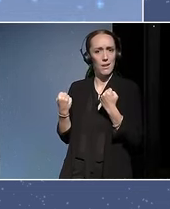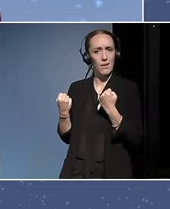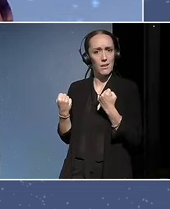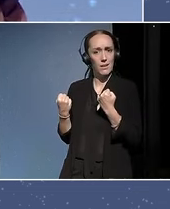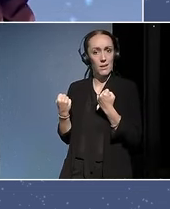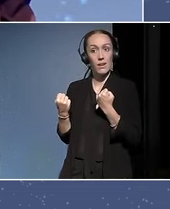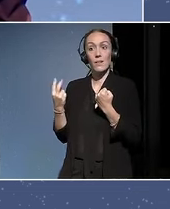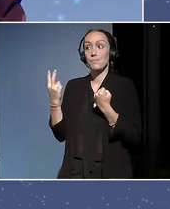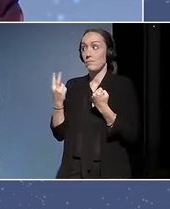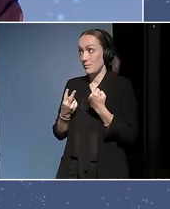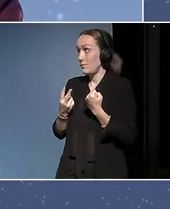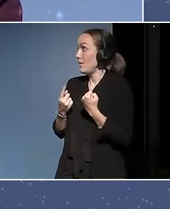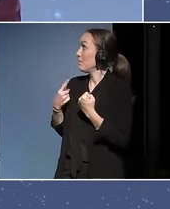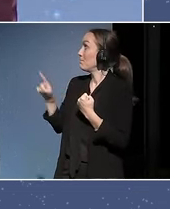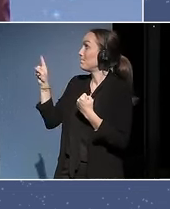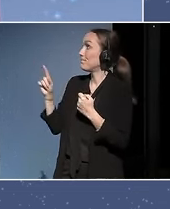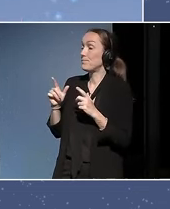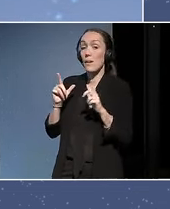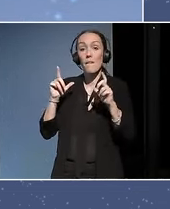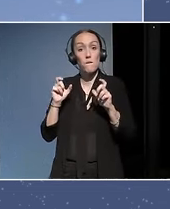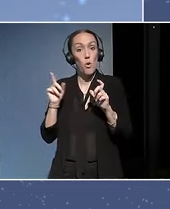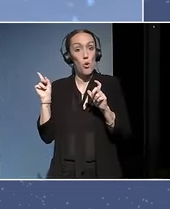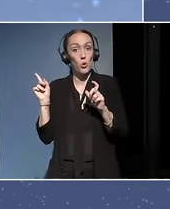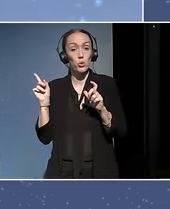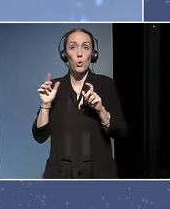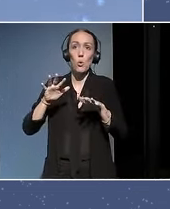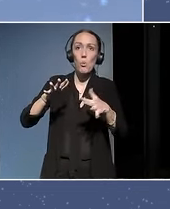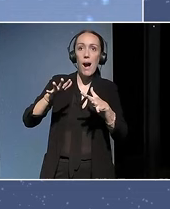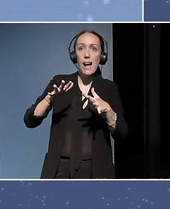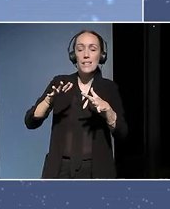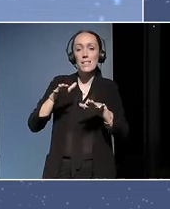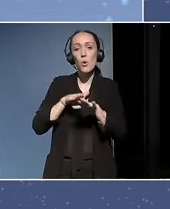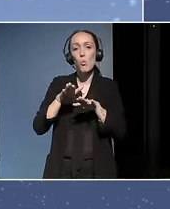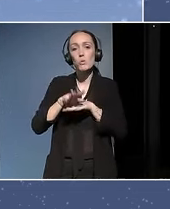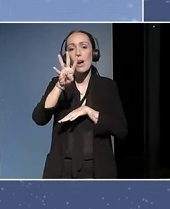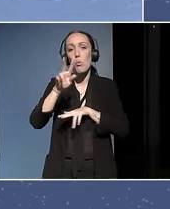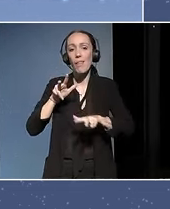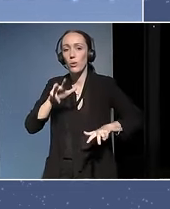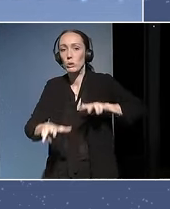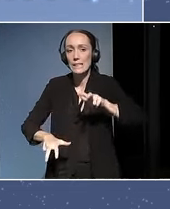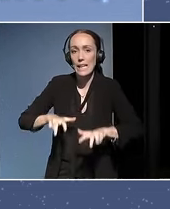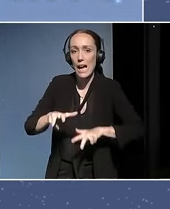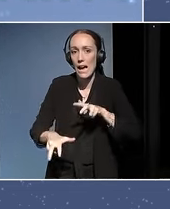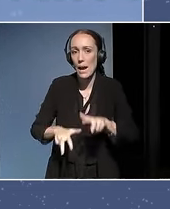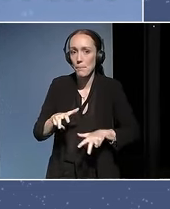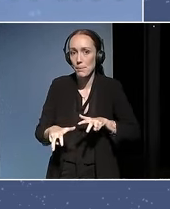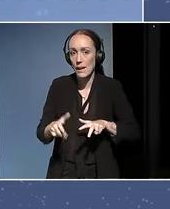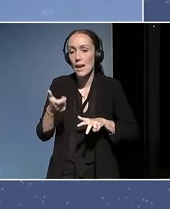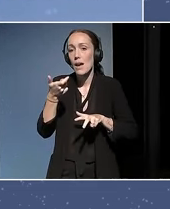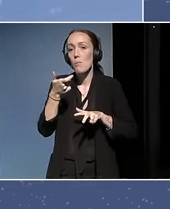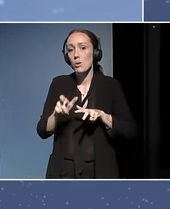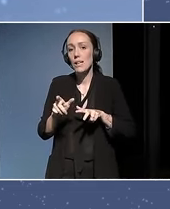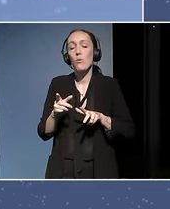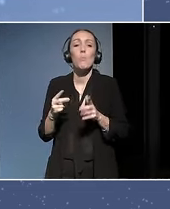questo sketch lo vedete quasi quadrupede lo spinosauro perché c'era un problema di